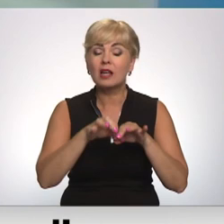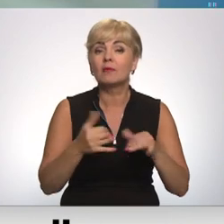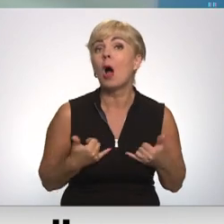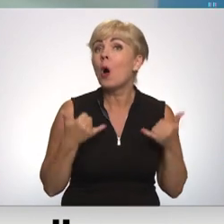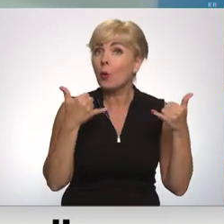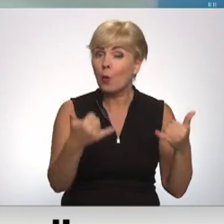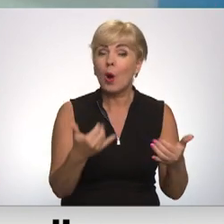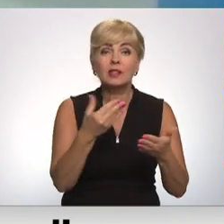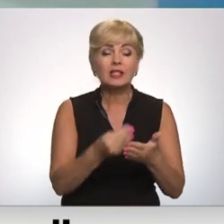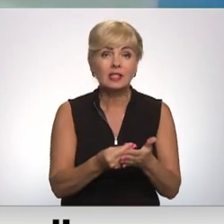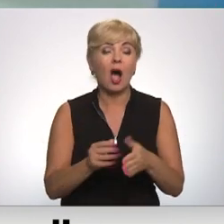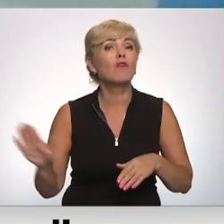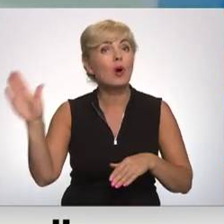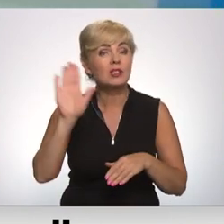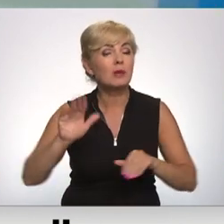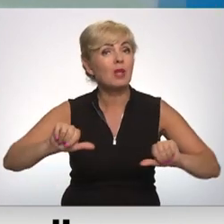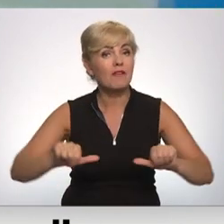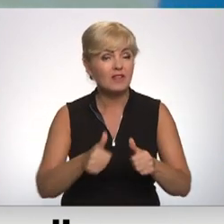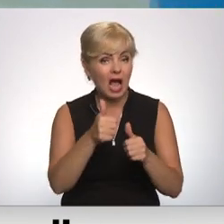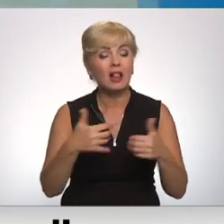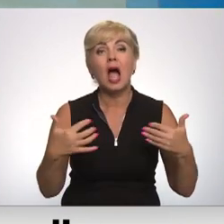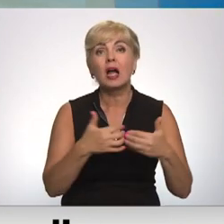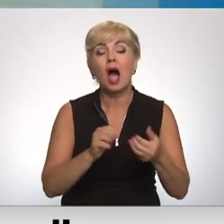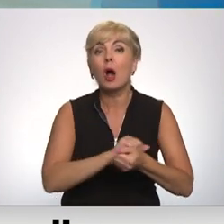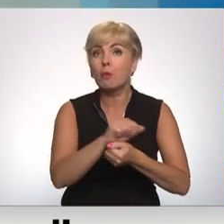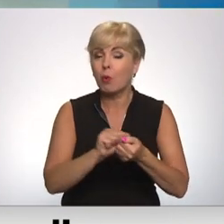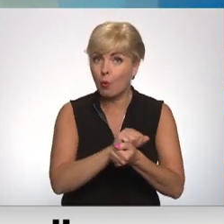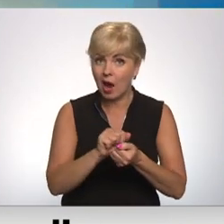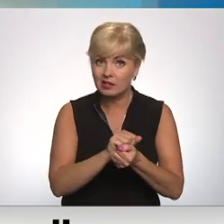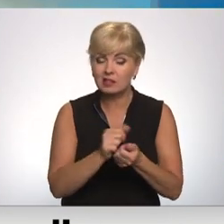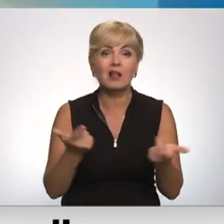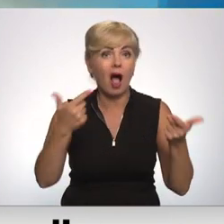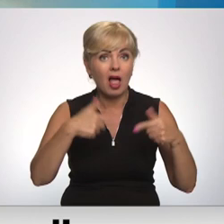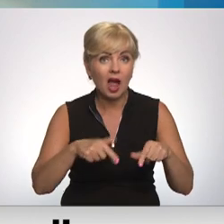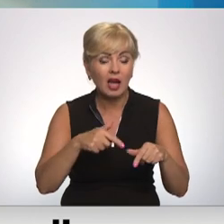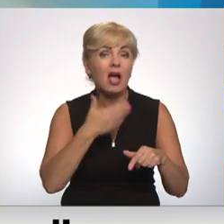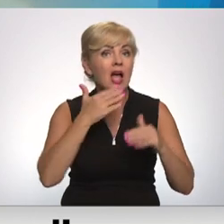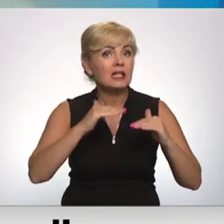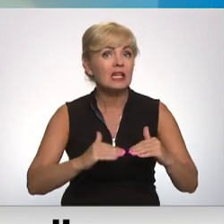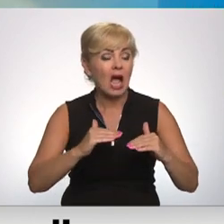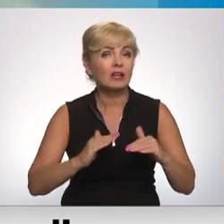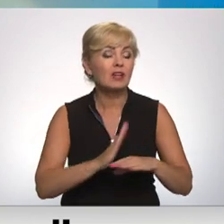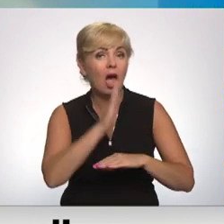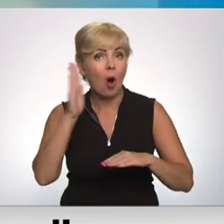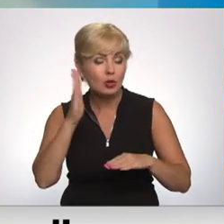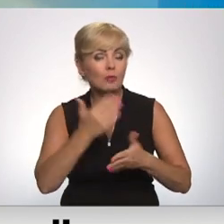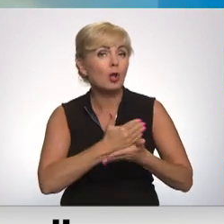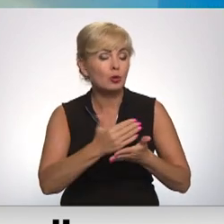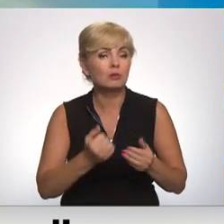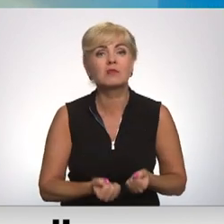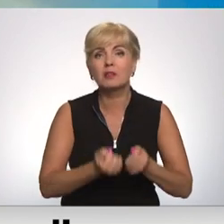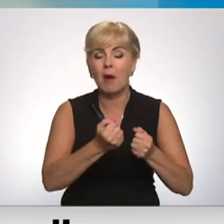godinot savu dzimteni, vienlaikus esot kara posta ēnā. Ukrainas dievidos un austrumos joprojām turpinās smagas kaujas,